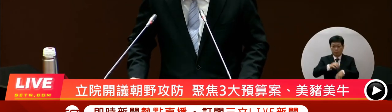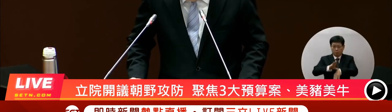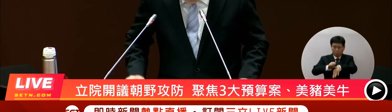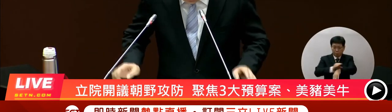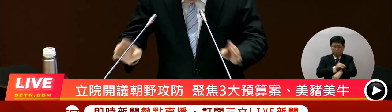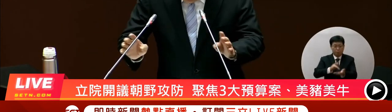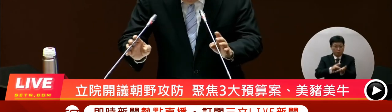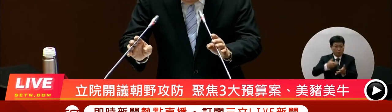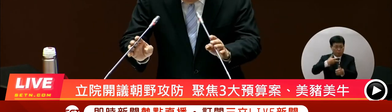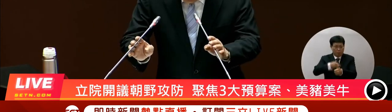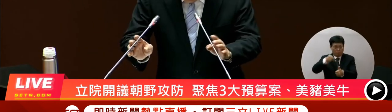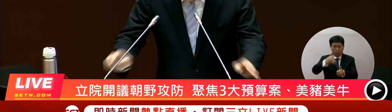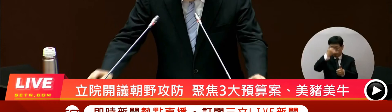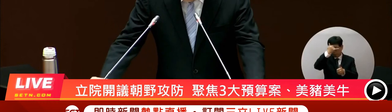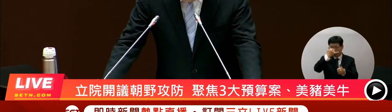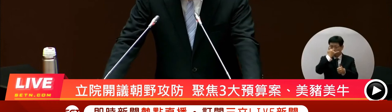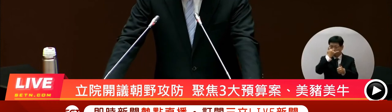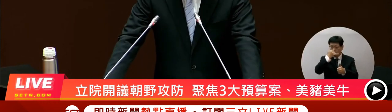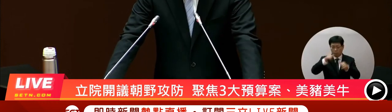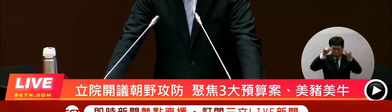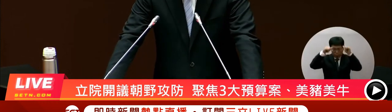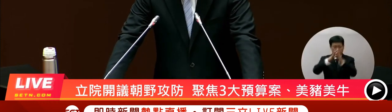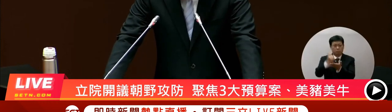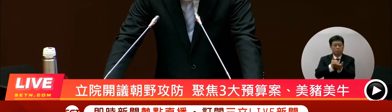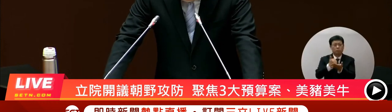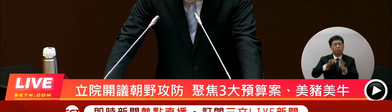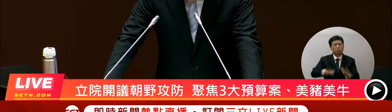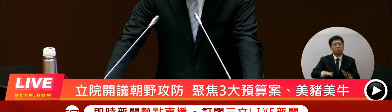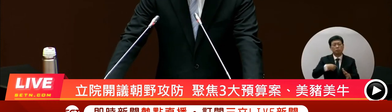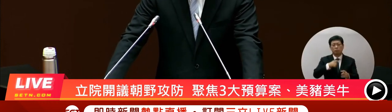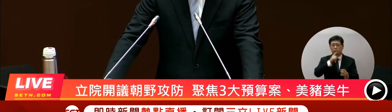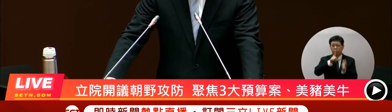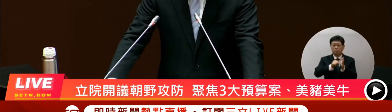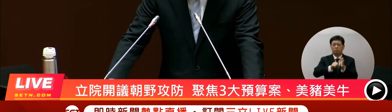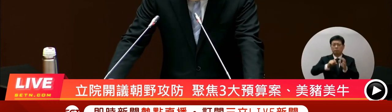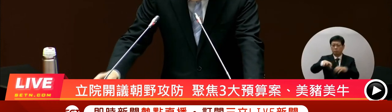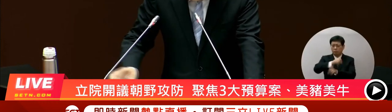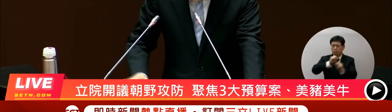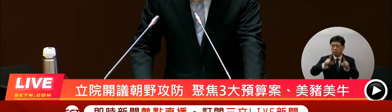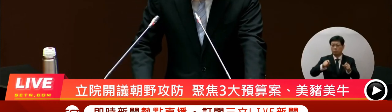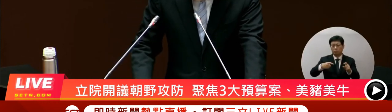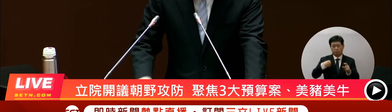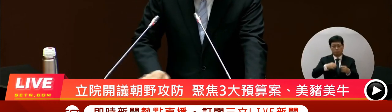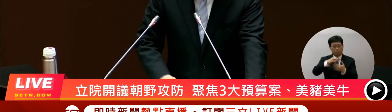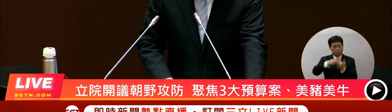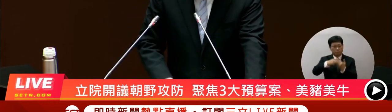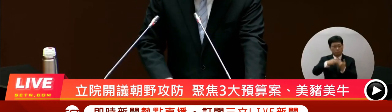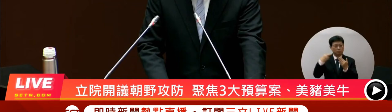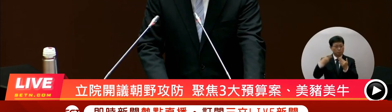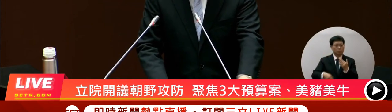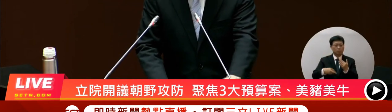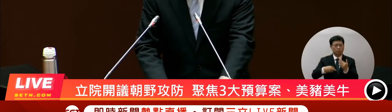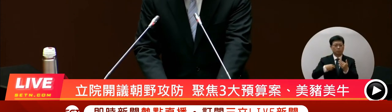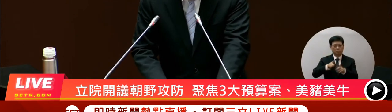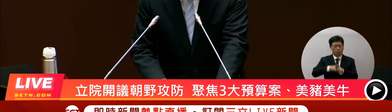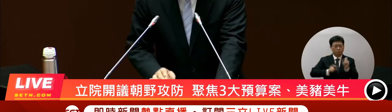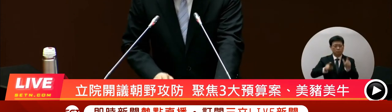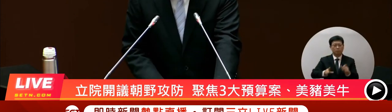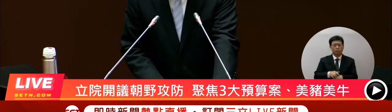口。现在时空环境都有改变，客观条件有所转